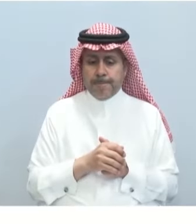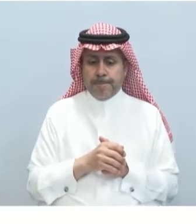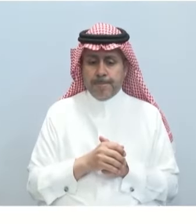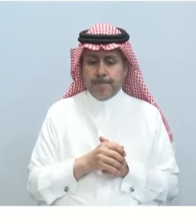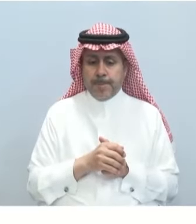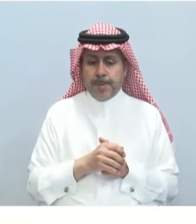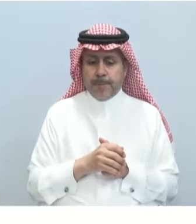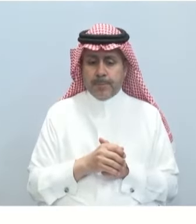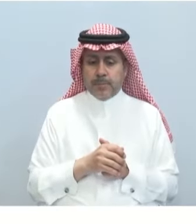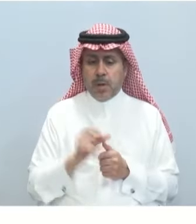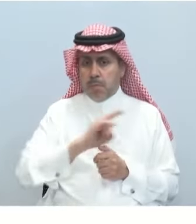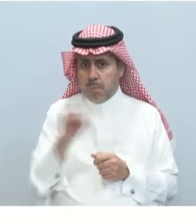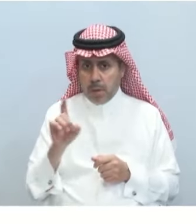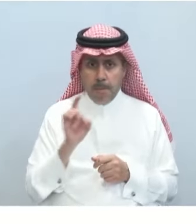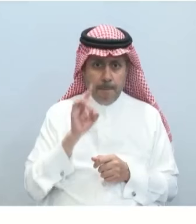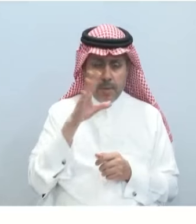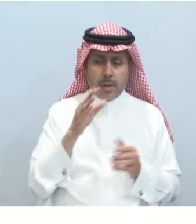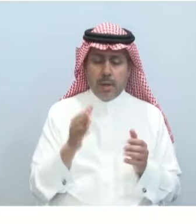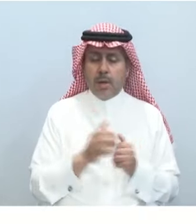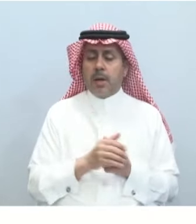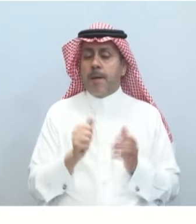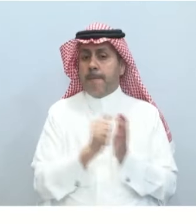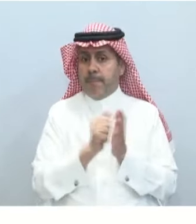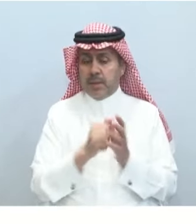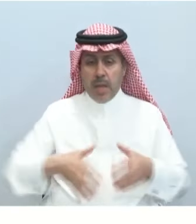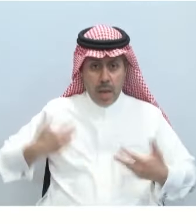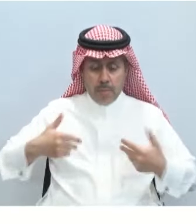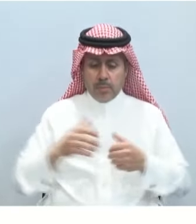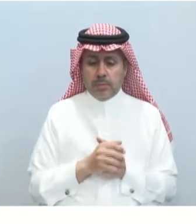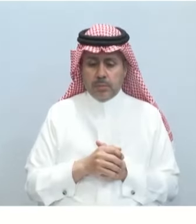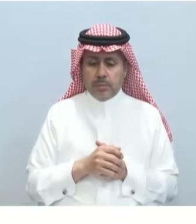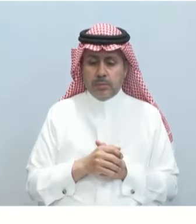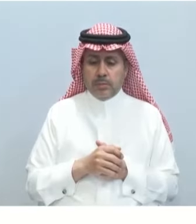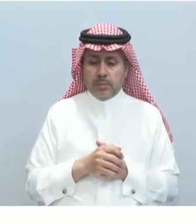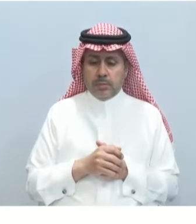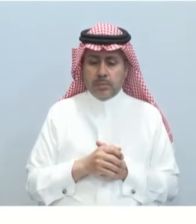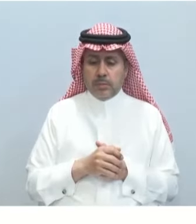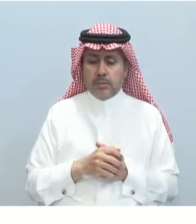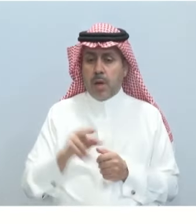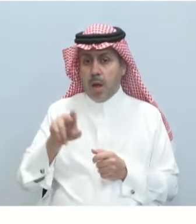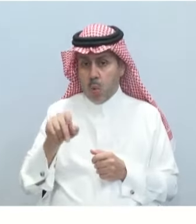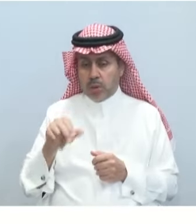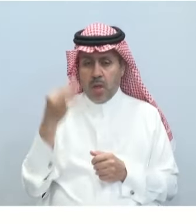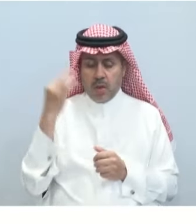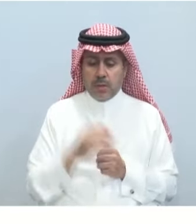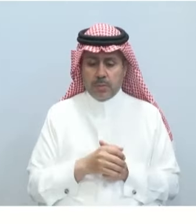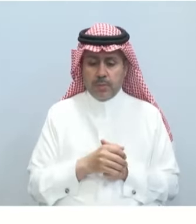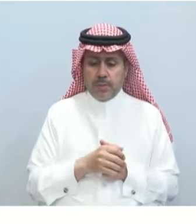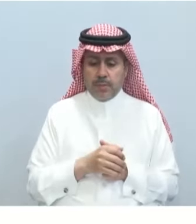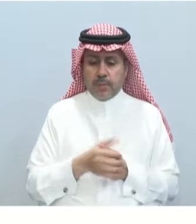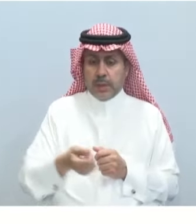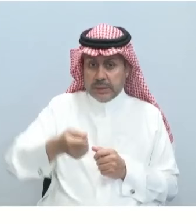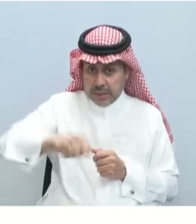الاذيه ومنعها من الخروج لفناء المنزل اللعب ايضا هذه من الاذيه مع اخوتها الثلاثه بل تقوم باغلاق